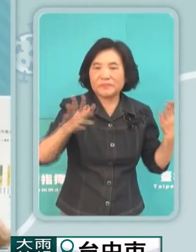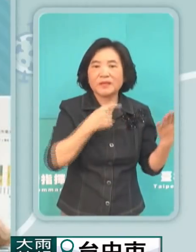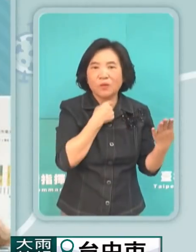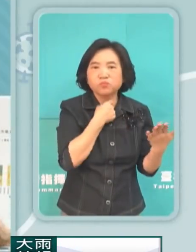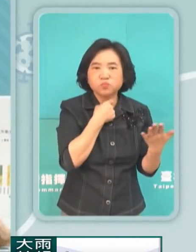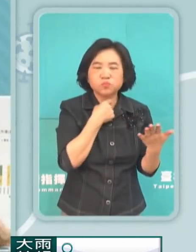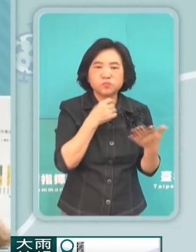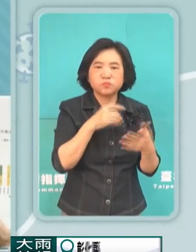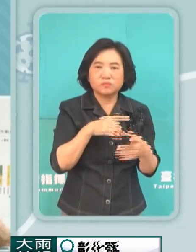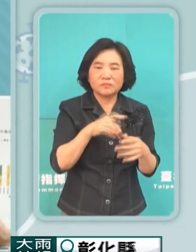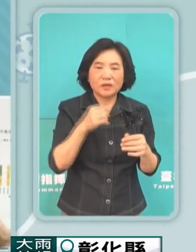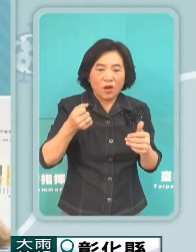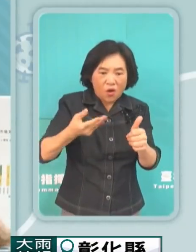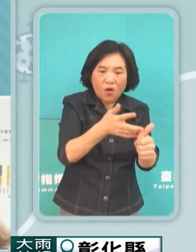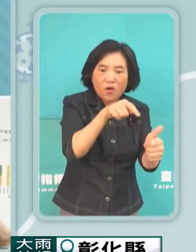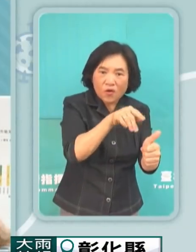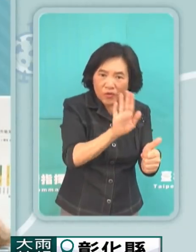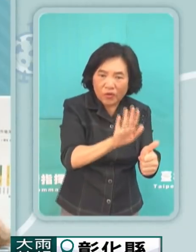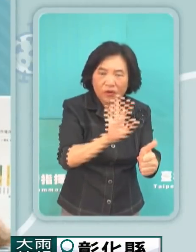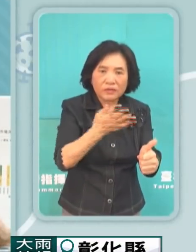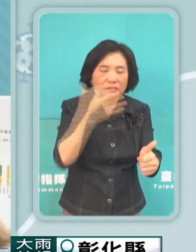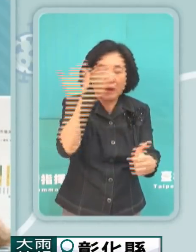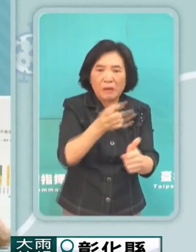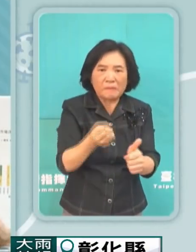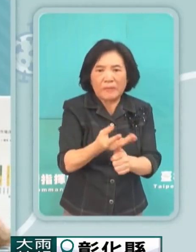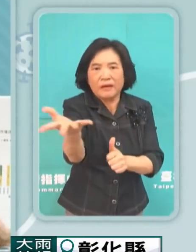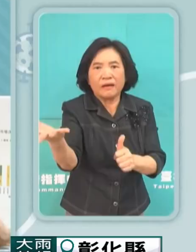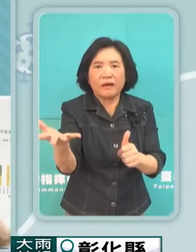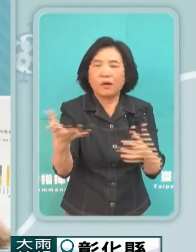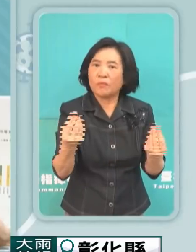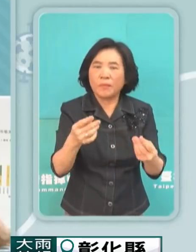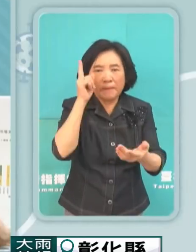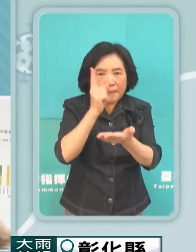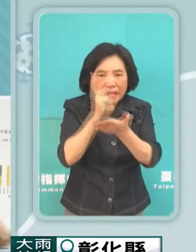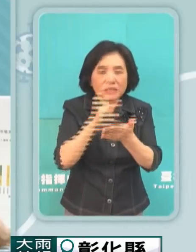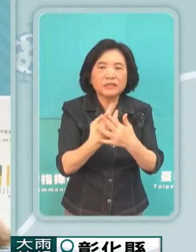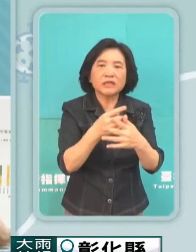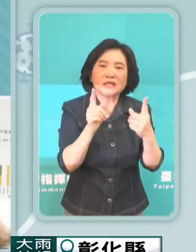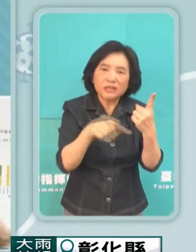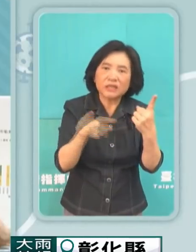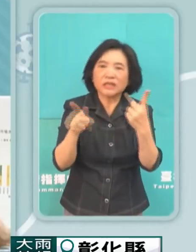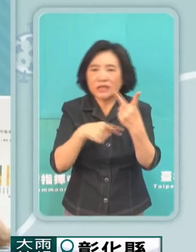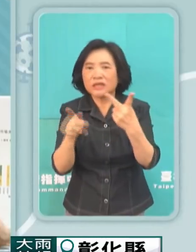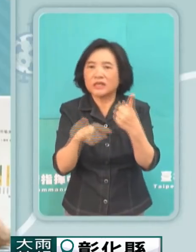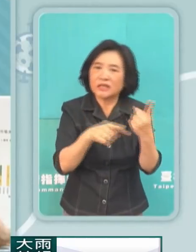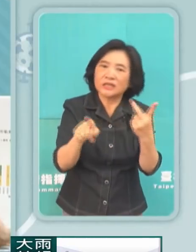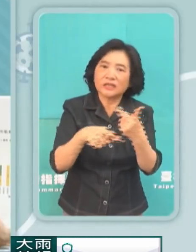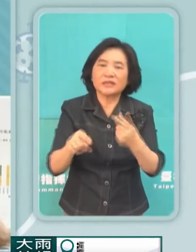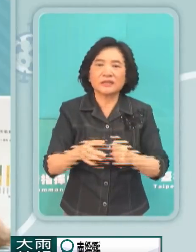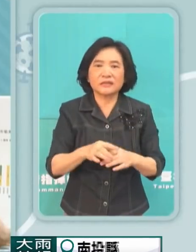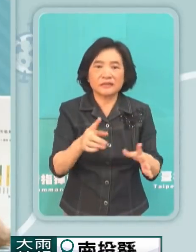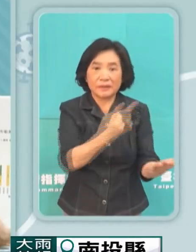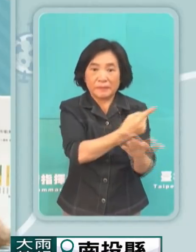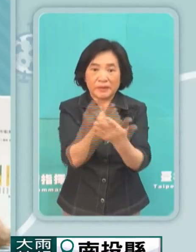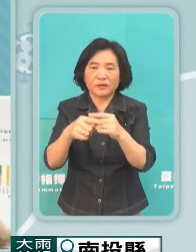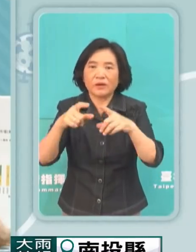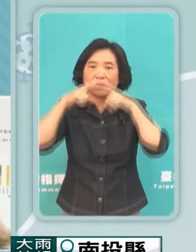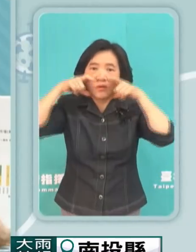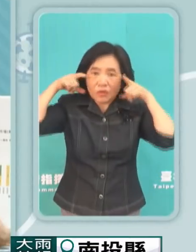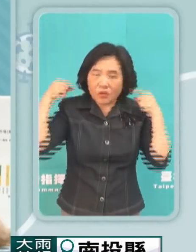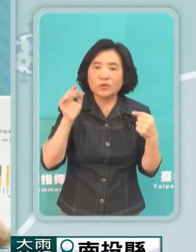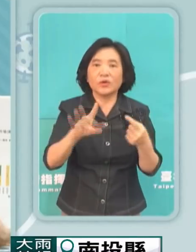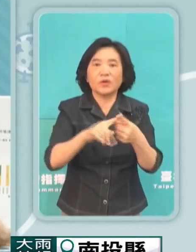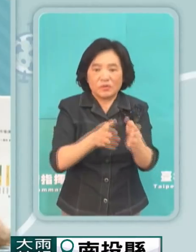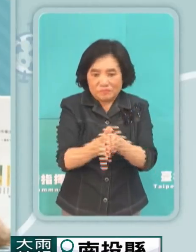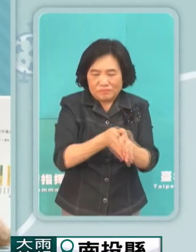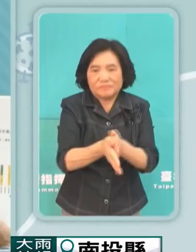你看哦，他虽然有感染但是他不会爆发，每天就一个两个，为什么这样？因为大家还是会戴口罩